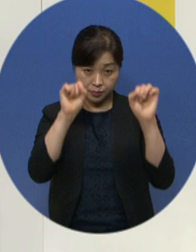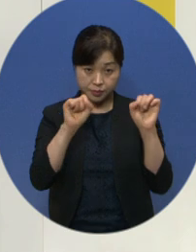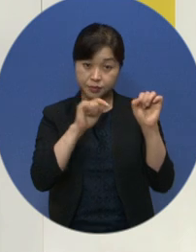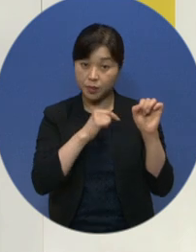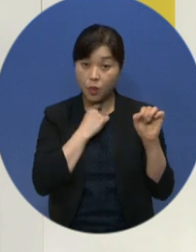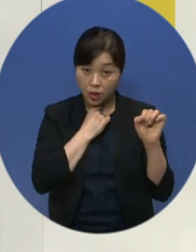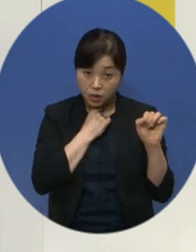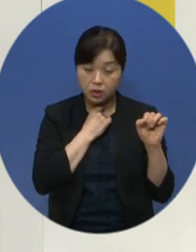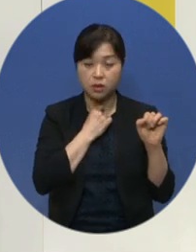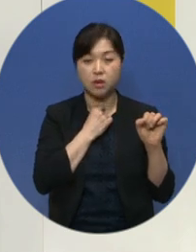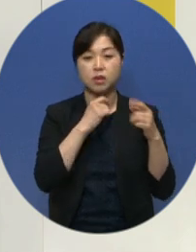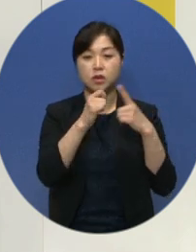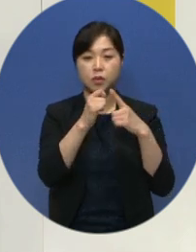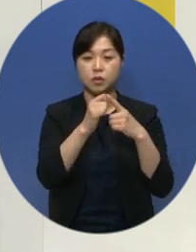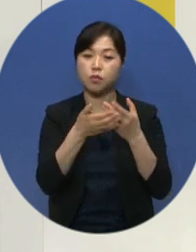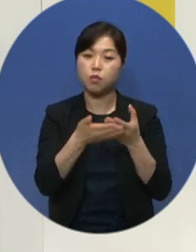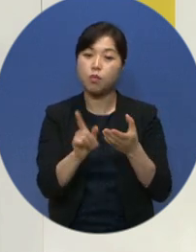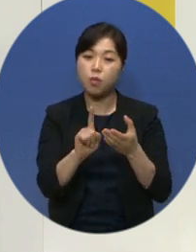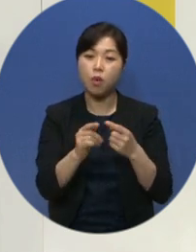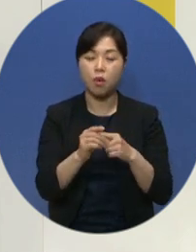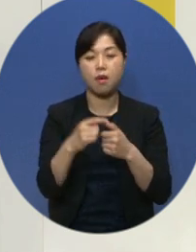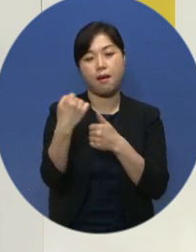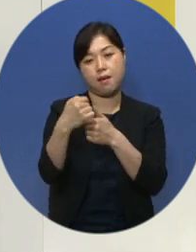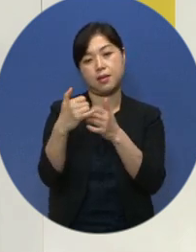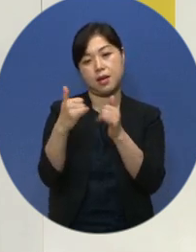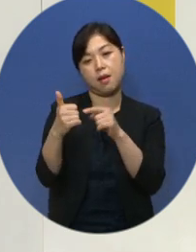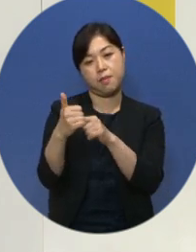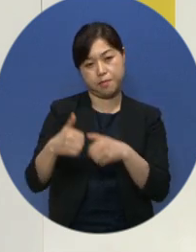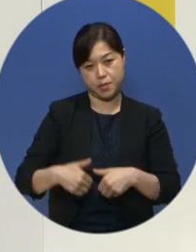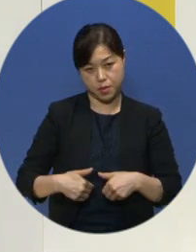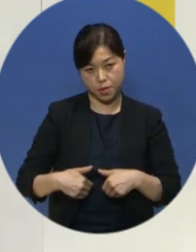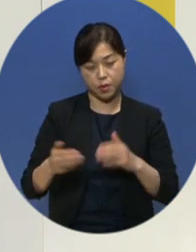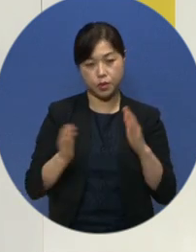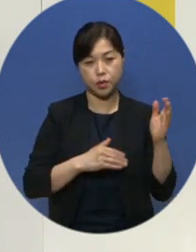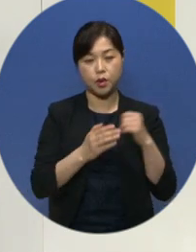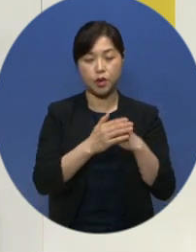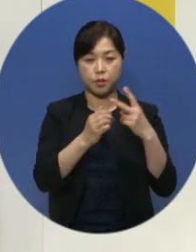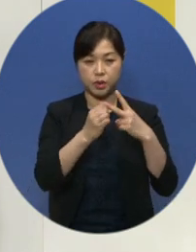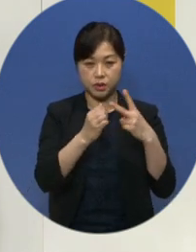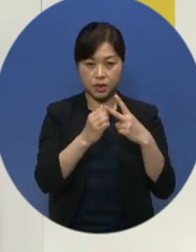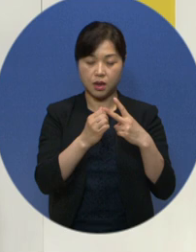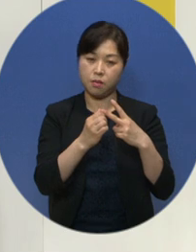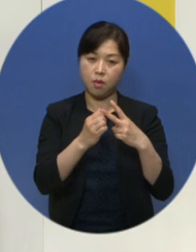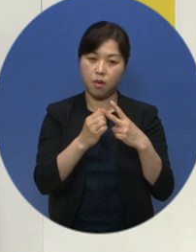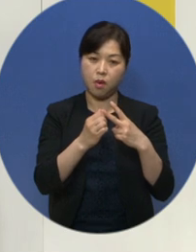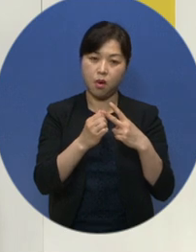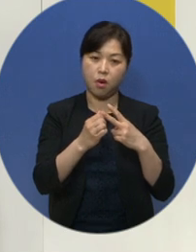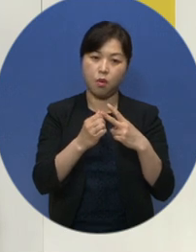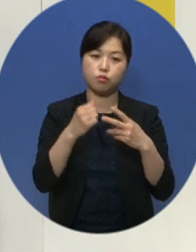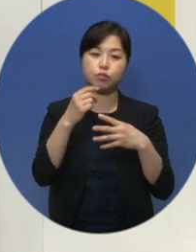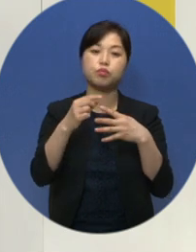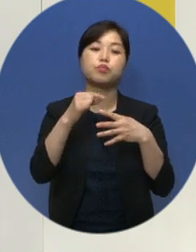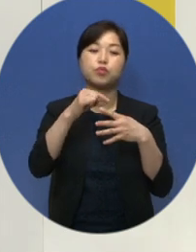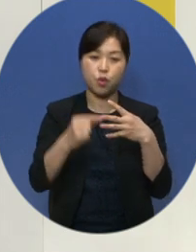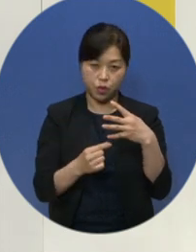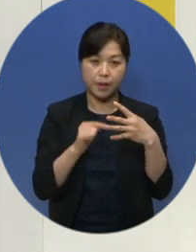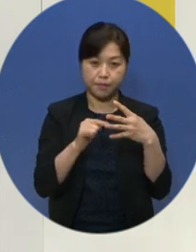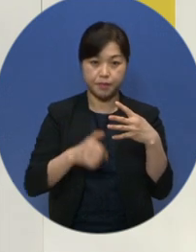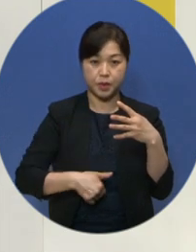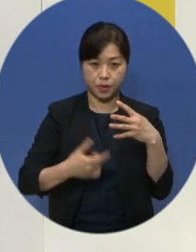하려면 은 첫째는 이제 그 지도자가 있어야 되고 나의 프로그램이 있어야 되고 그 다음에 시설 내의